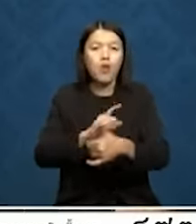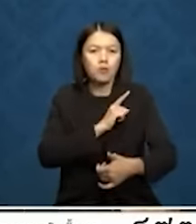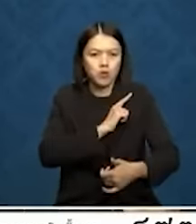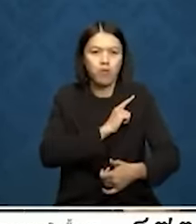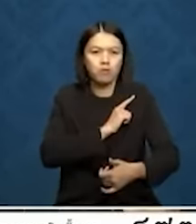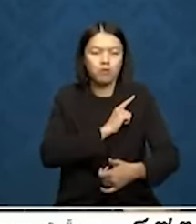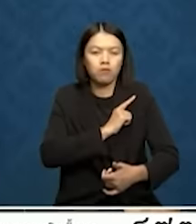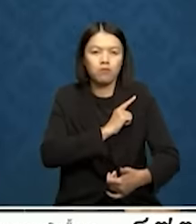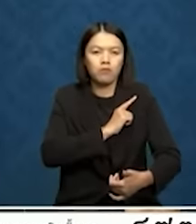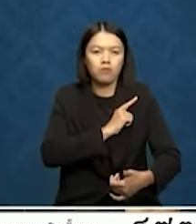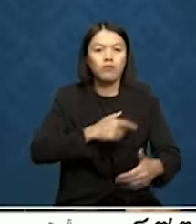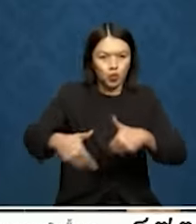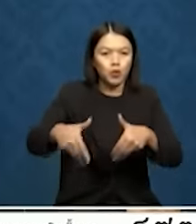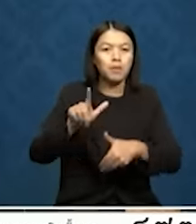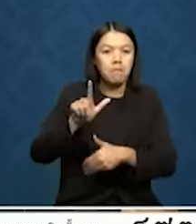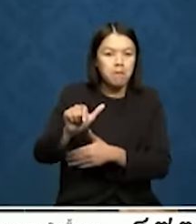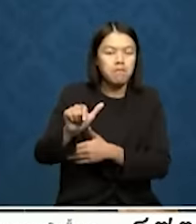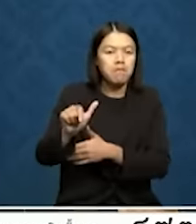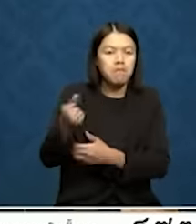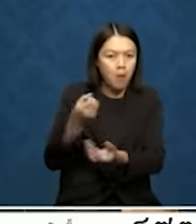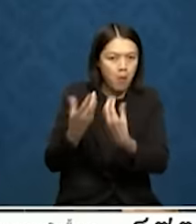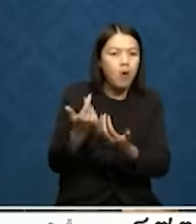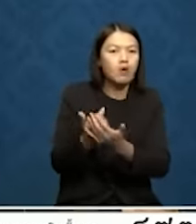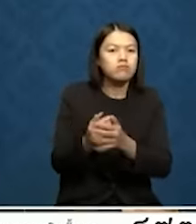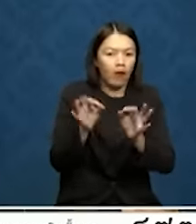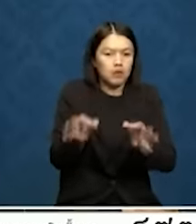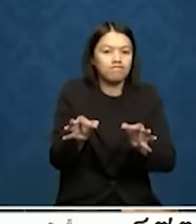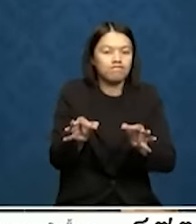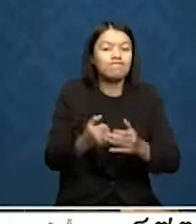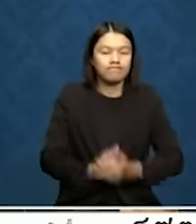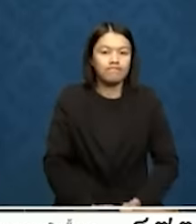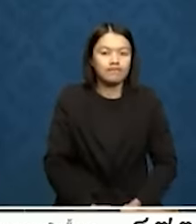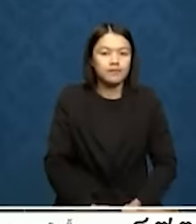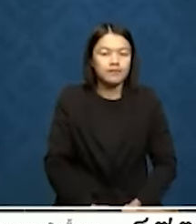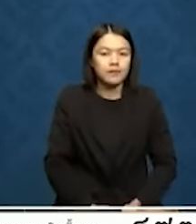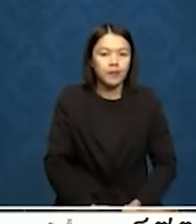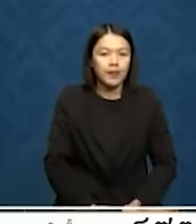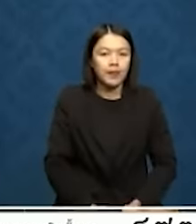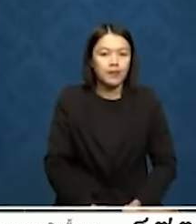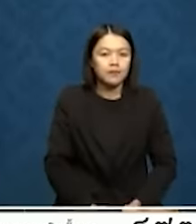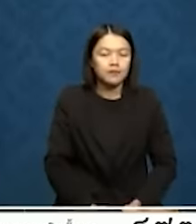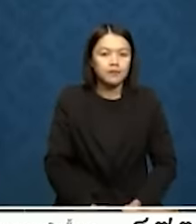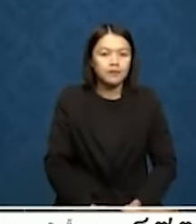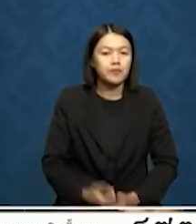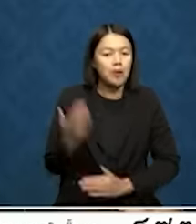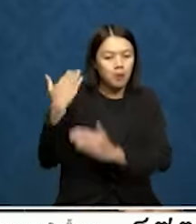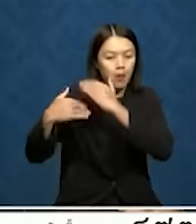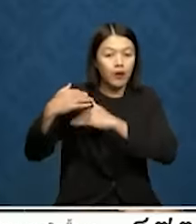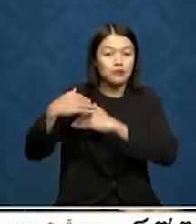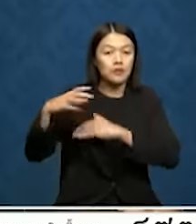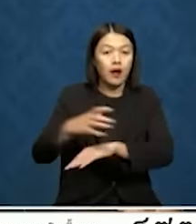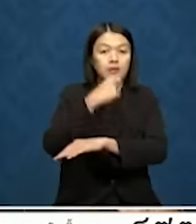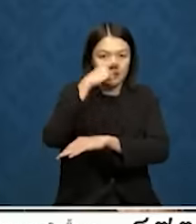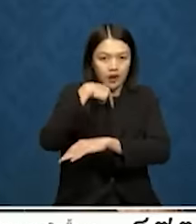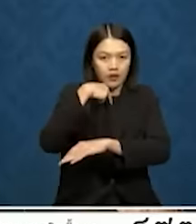รับชอบใช้เสียงของพ่อแม่พี่น้องประชาชนมาเป็นคนตัดสินครับจากเหตุการณ์ในหน้าประวัติศาสตร์การเมืองไทยครับที่ผม